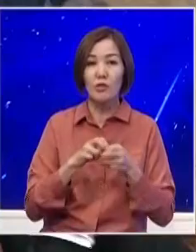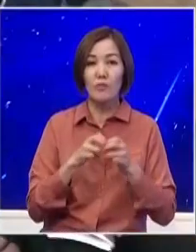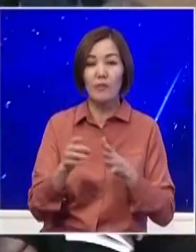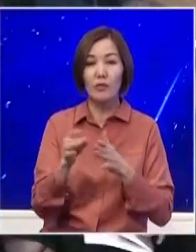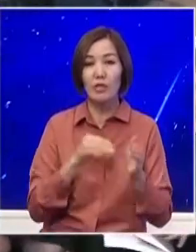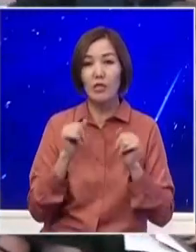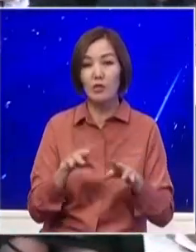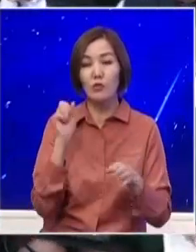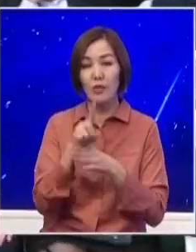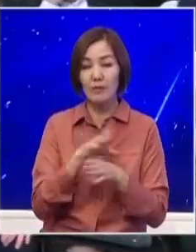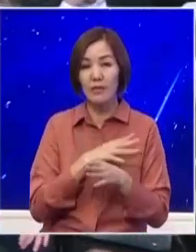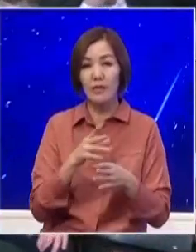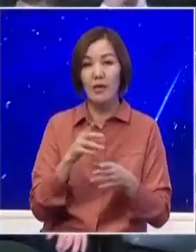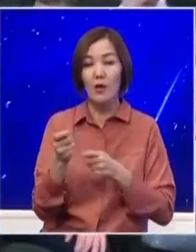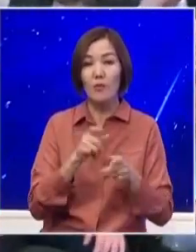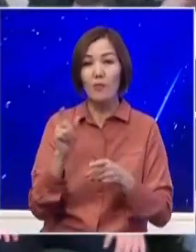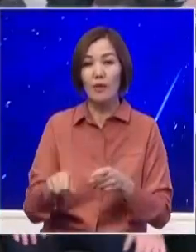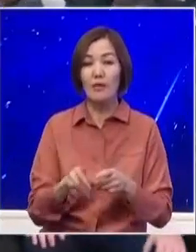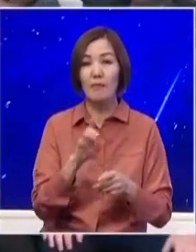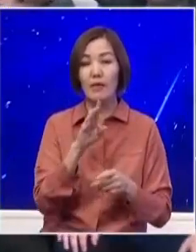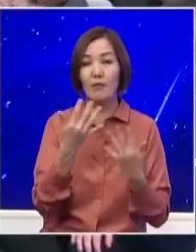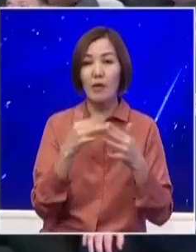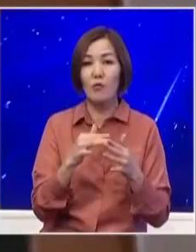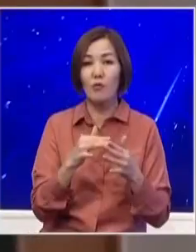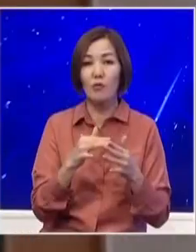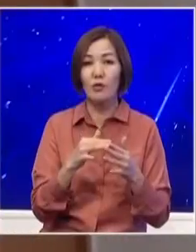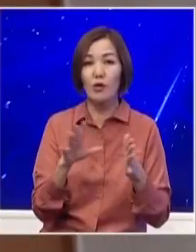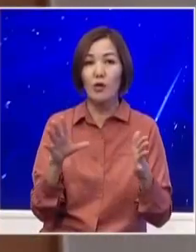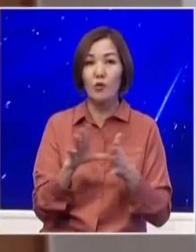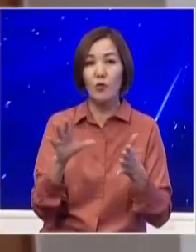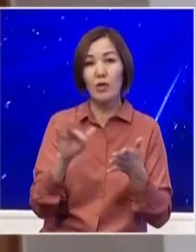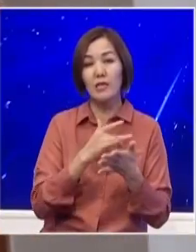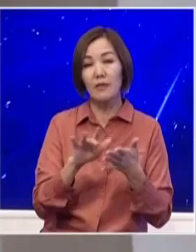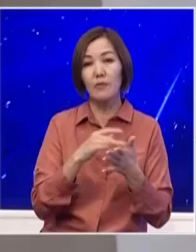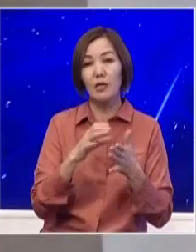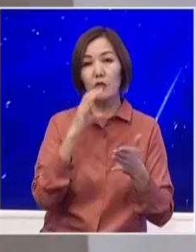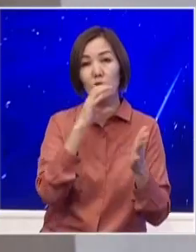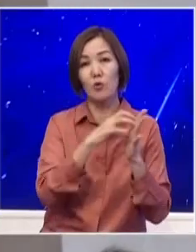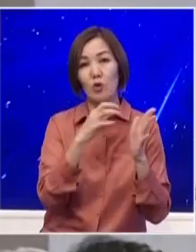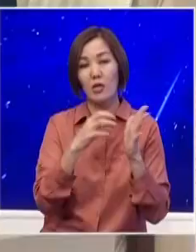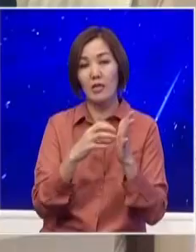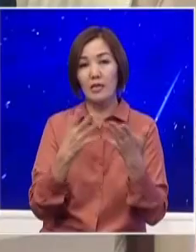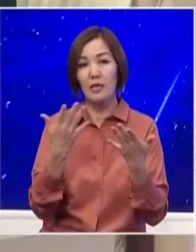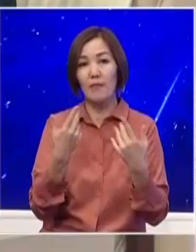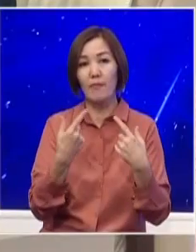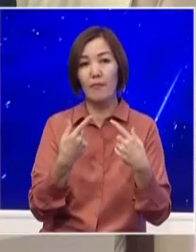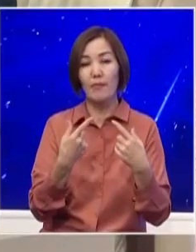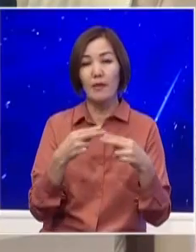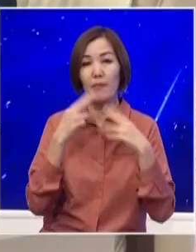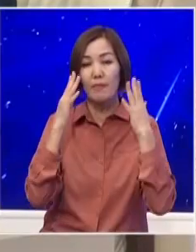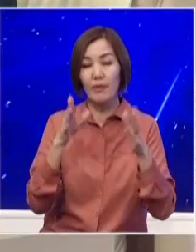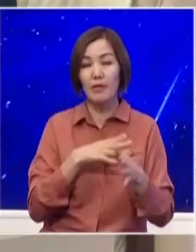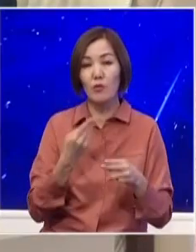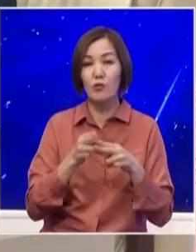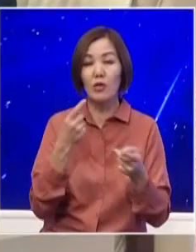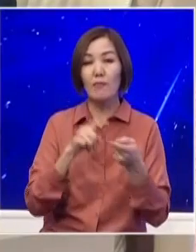жедел шешуді тапсырды. Бейбіт Өксікбайұлы Бақтыбай ауылының тоқ есептегіш құралдарына байланысты айтқан проблемаларға да үлкен мән берді.